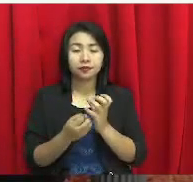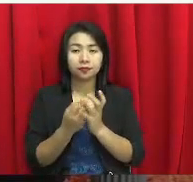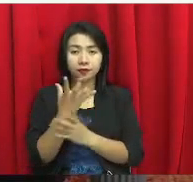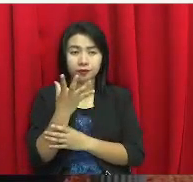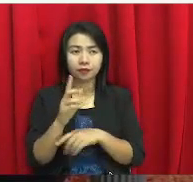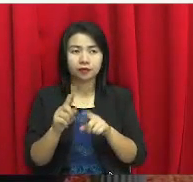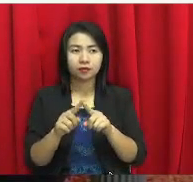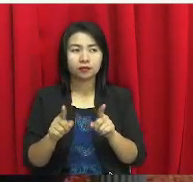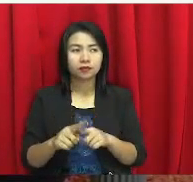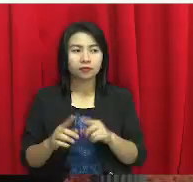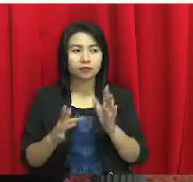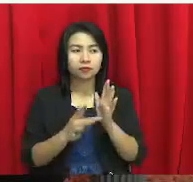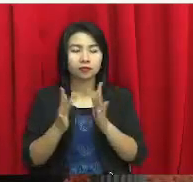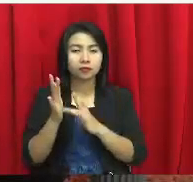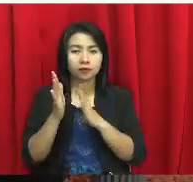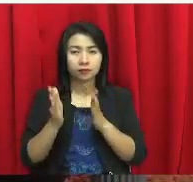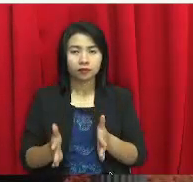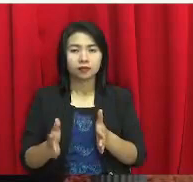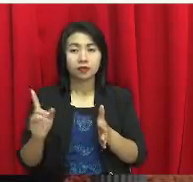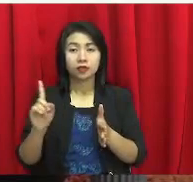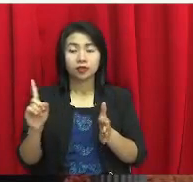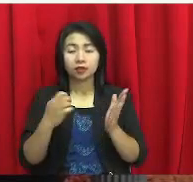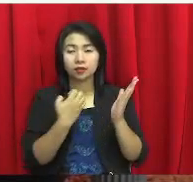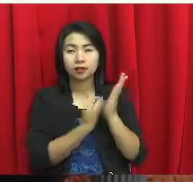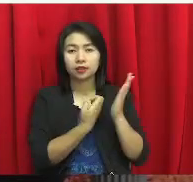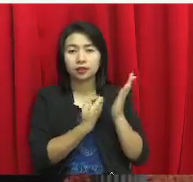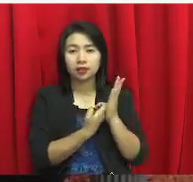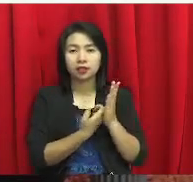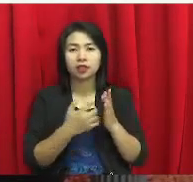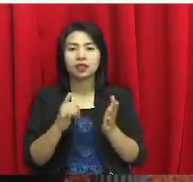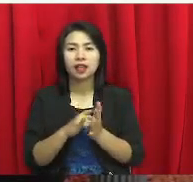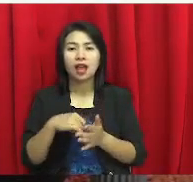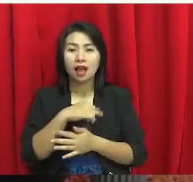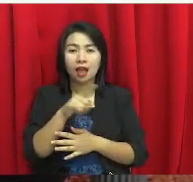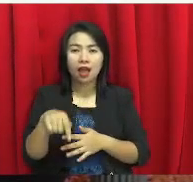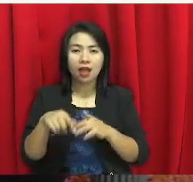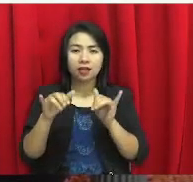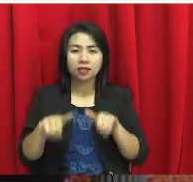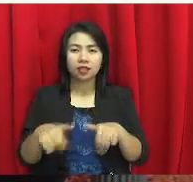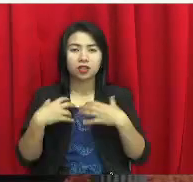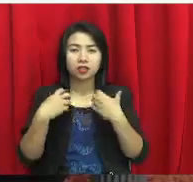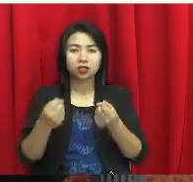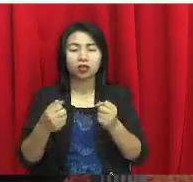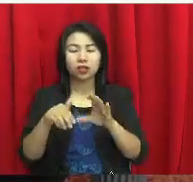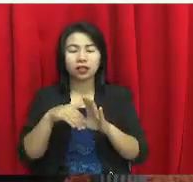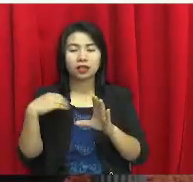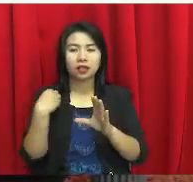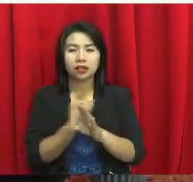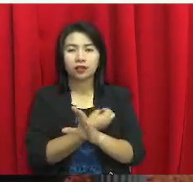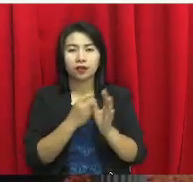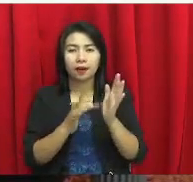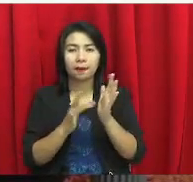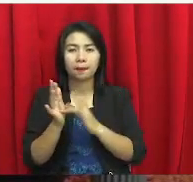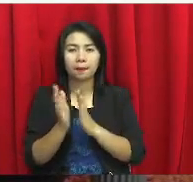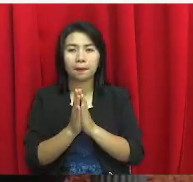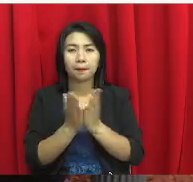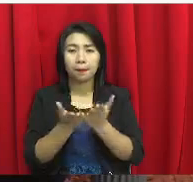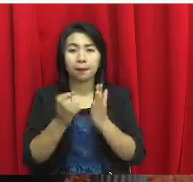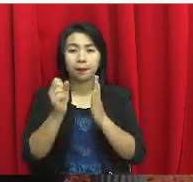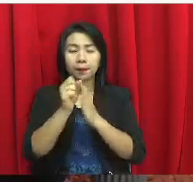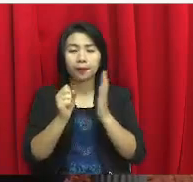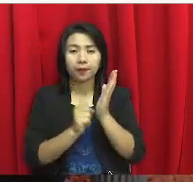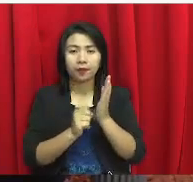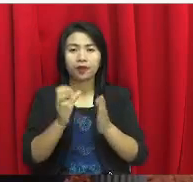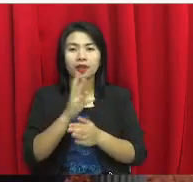bilang isang Kristiyano at bilang isang simbahan, ang ebidensya po dyan, ayon tayo naninindigan sa standards. Yung standards po natin ang magsasabi